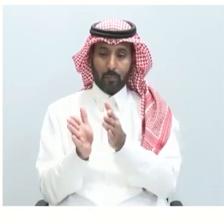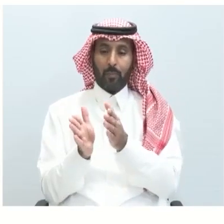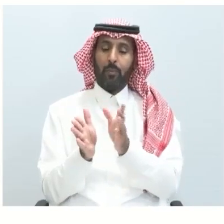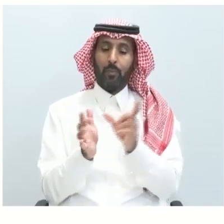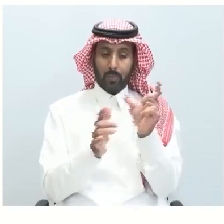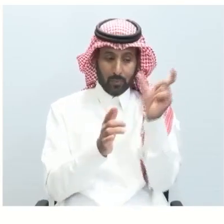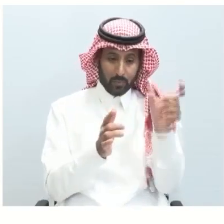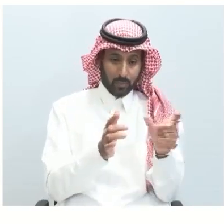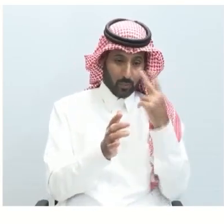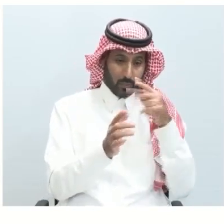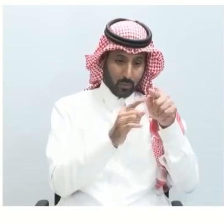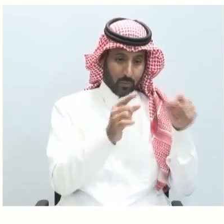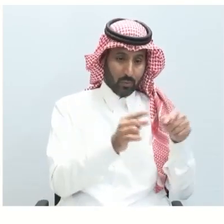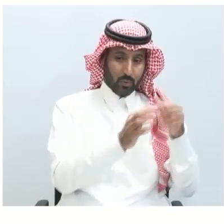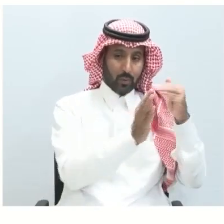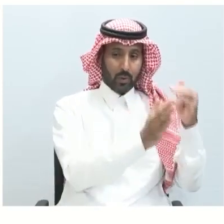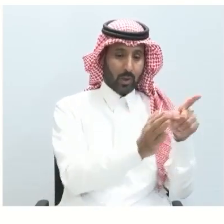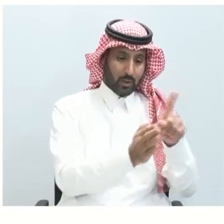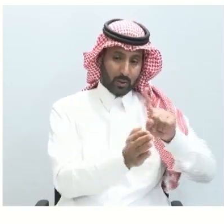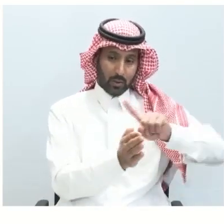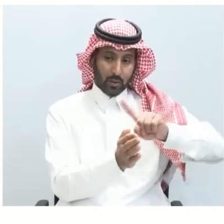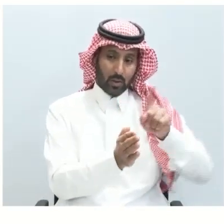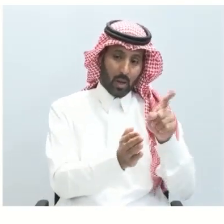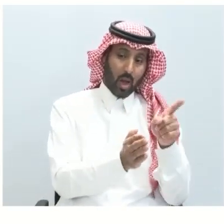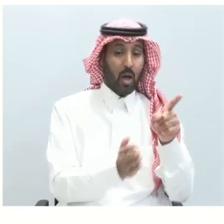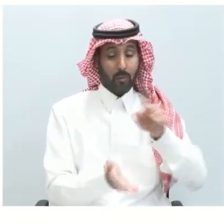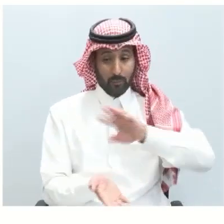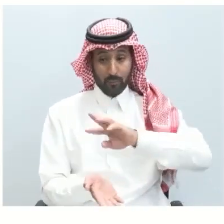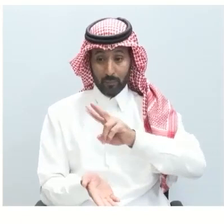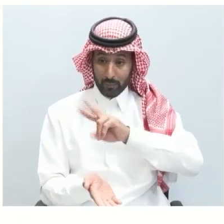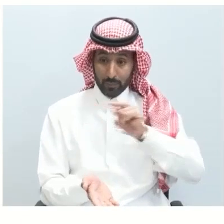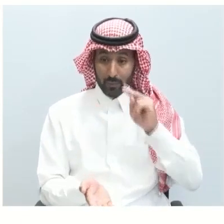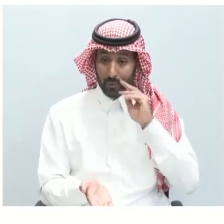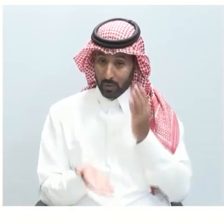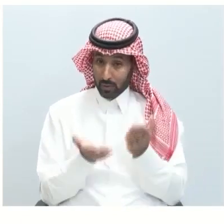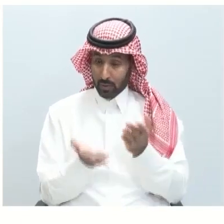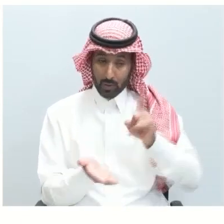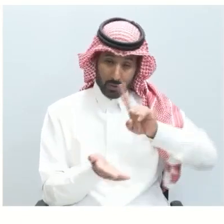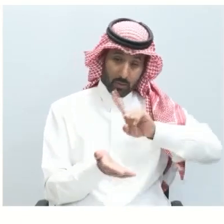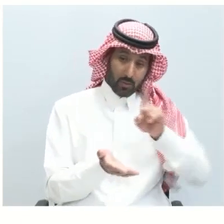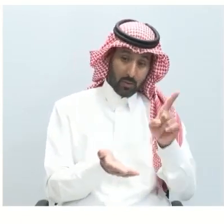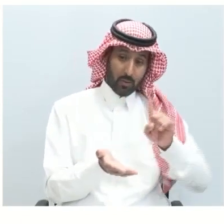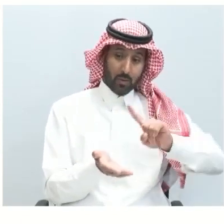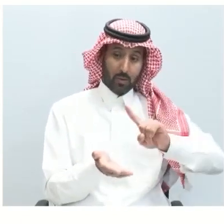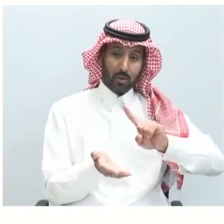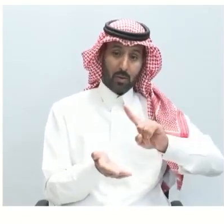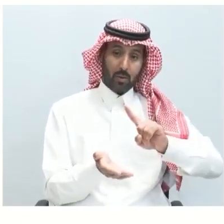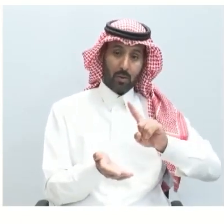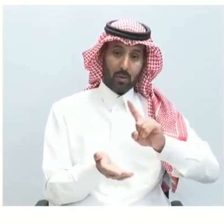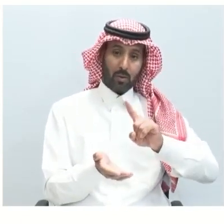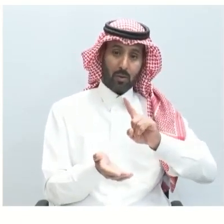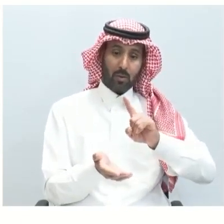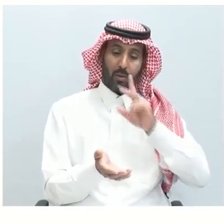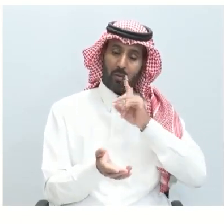والاخر في الجهه اليسار هل هناك تساوي في قراءات العداد هل تلاحظ هنا تساوي في قراءه العداد طبعا